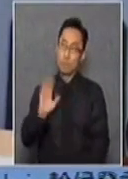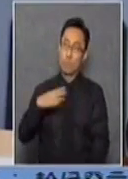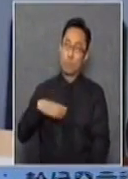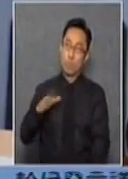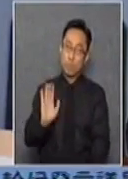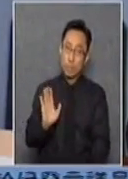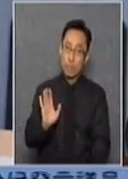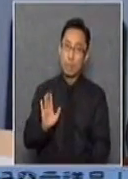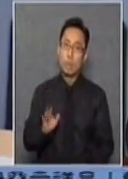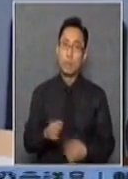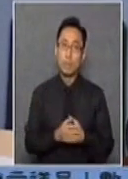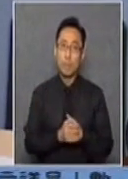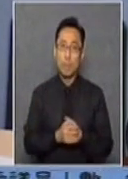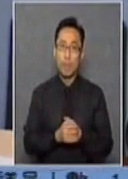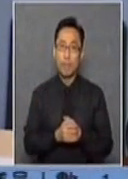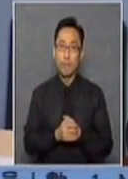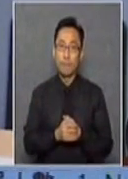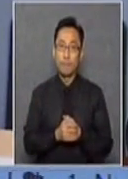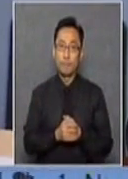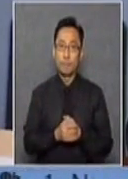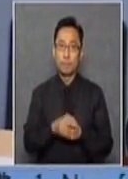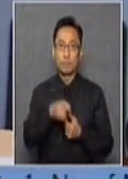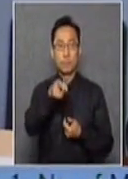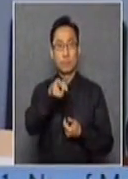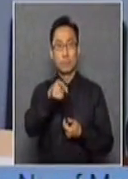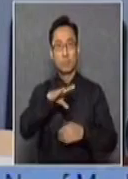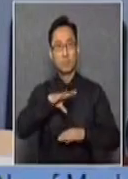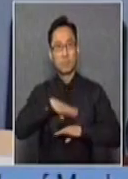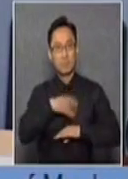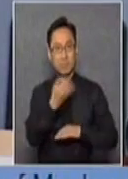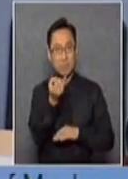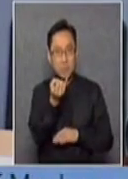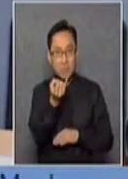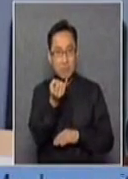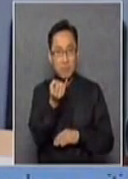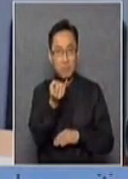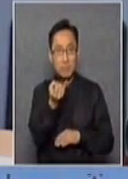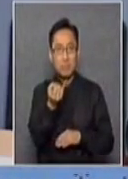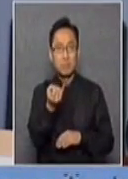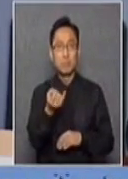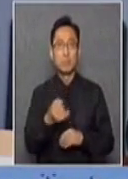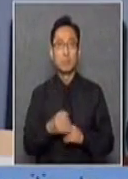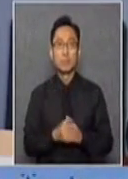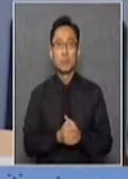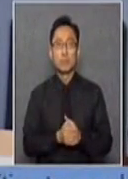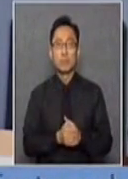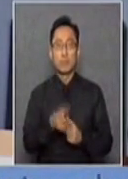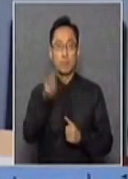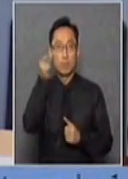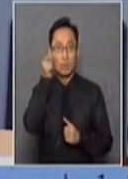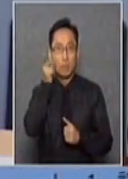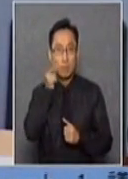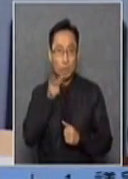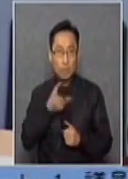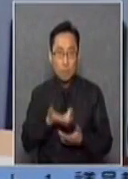嗱，有什麼人格啊，是不是都說了